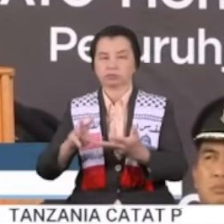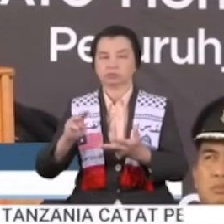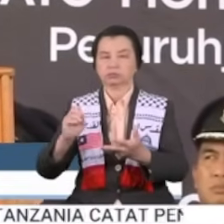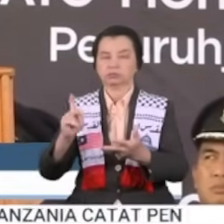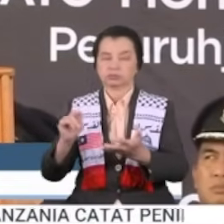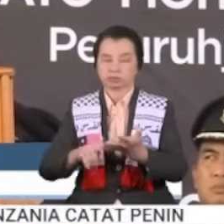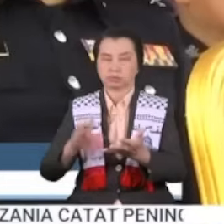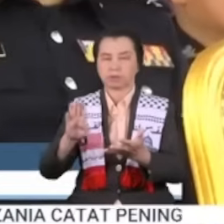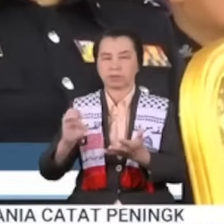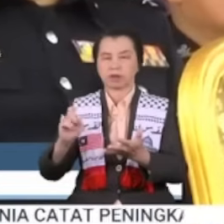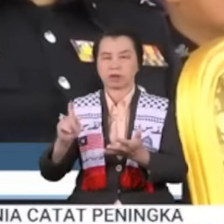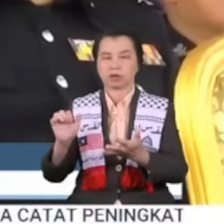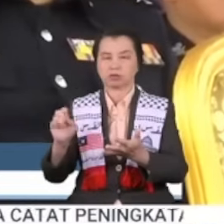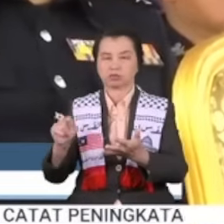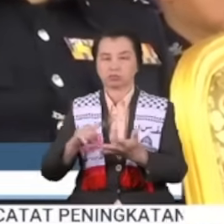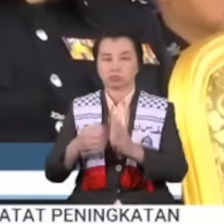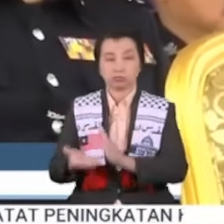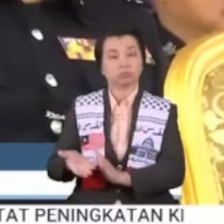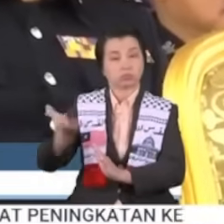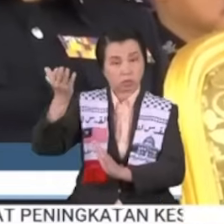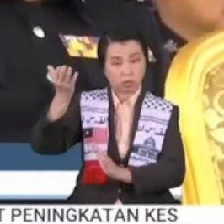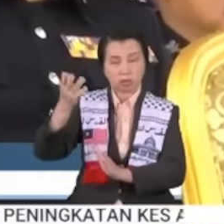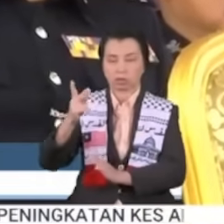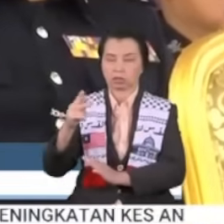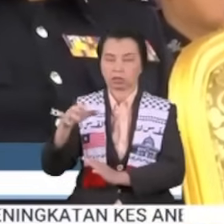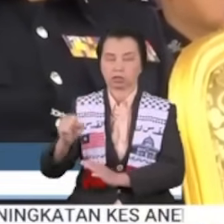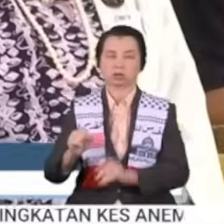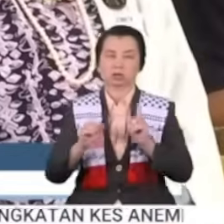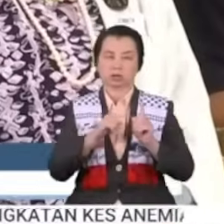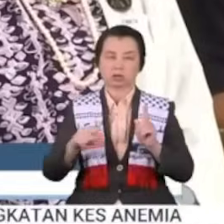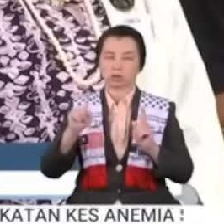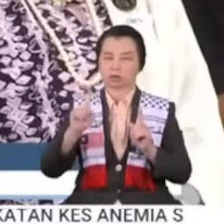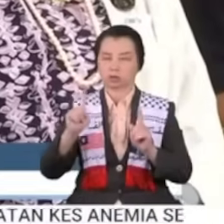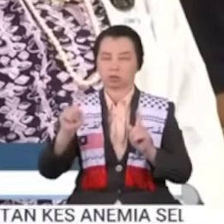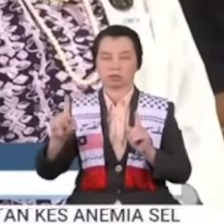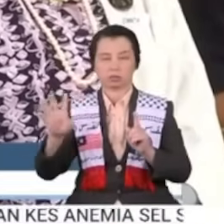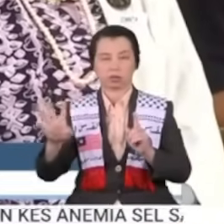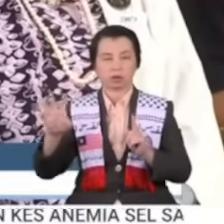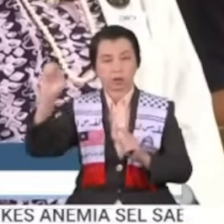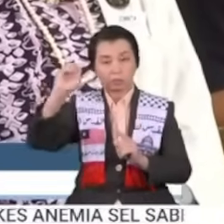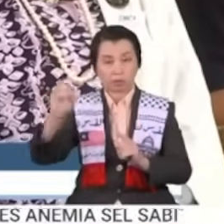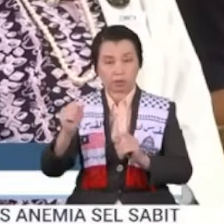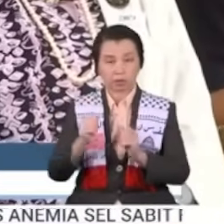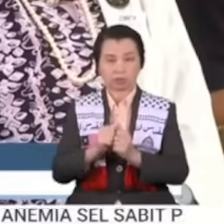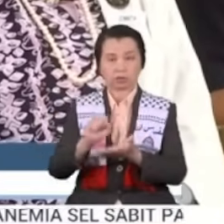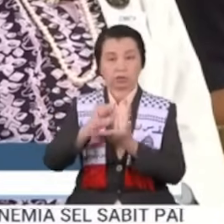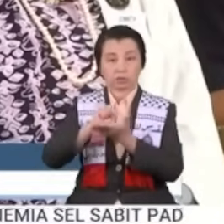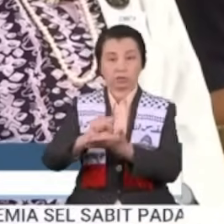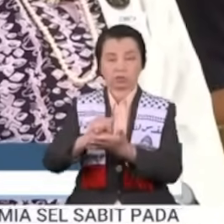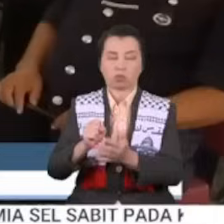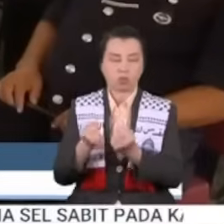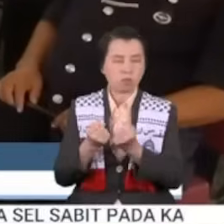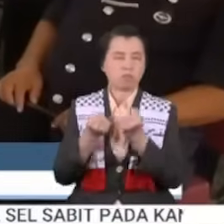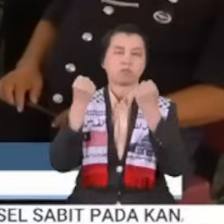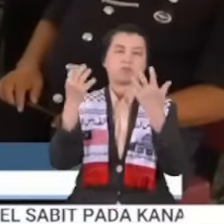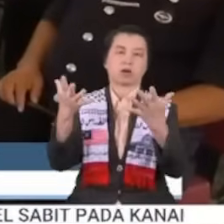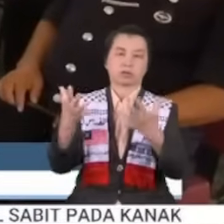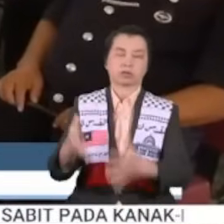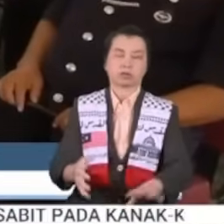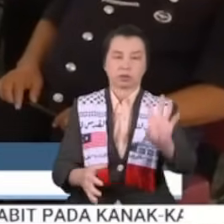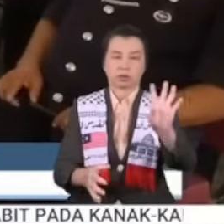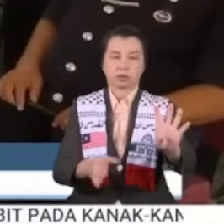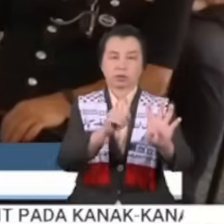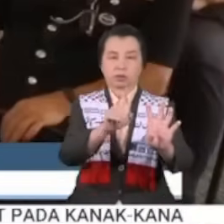pong telah menyaksikan peningkatan kes sebanyak 1 hingga 114% dengan Sibu mencatat kes terbanyak iaitu